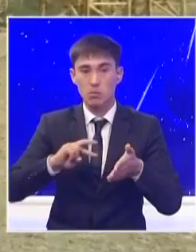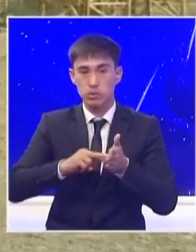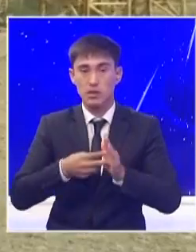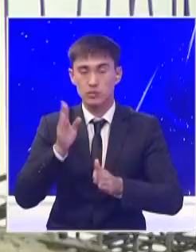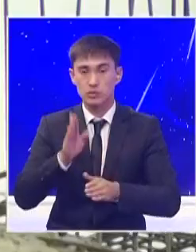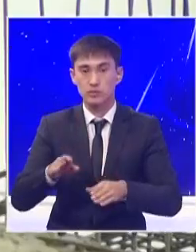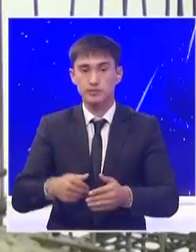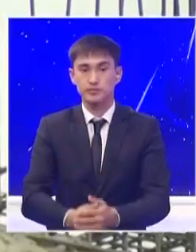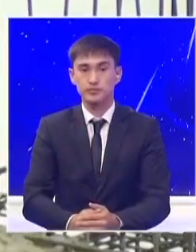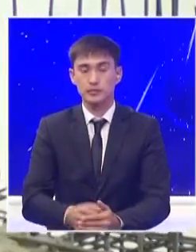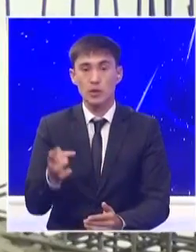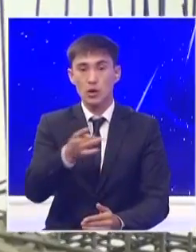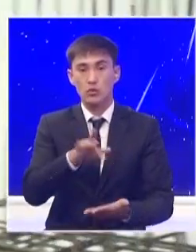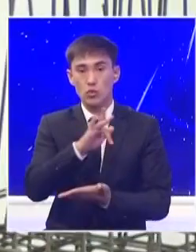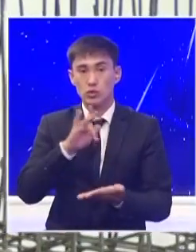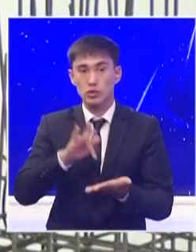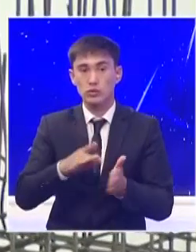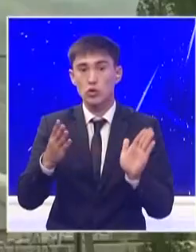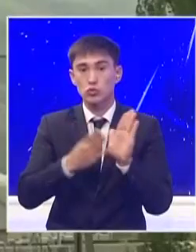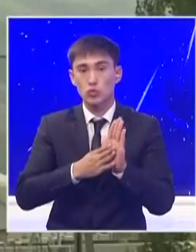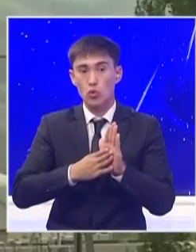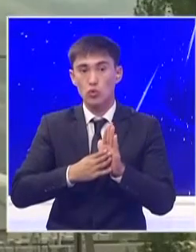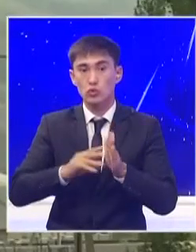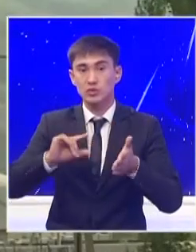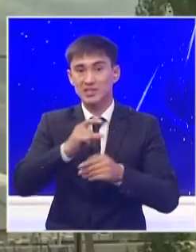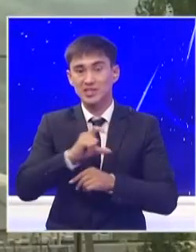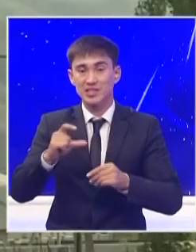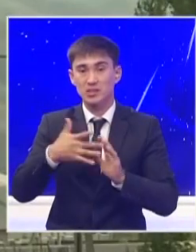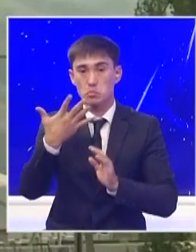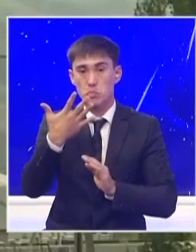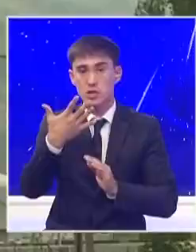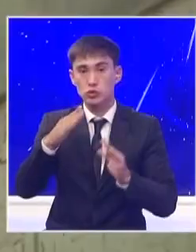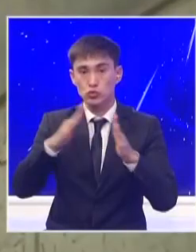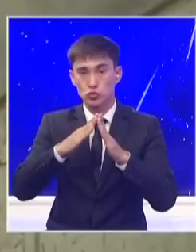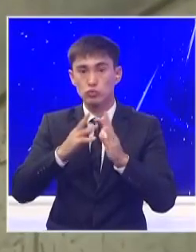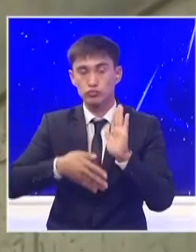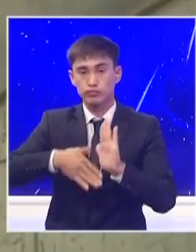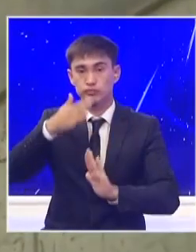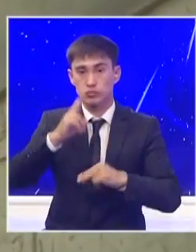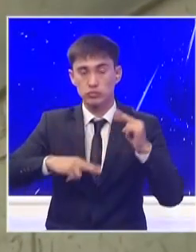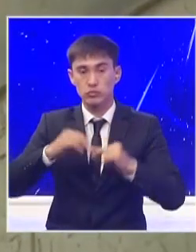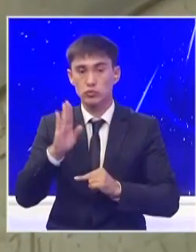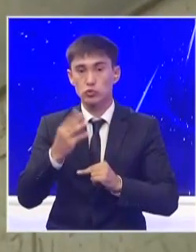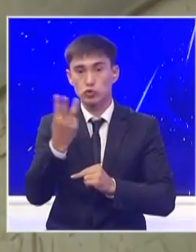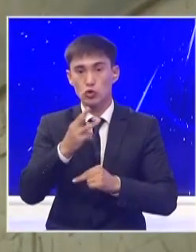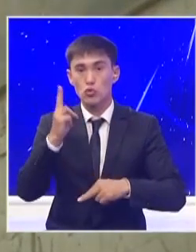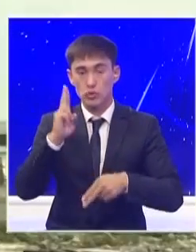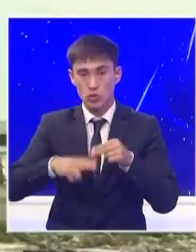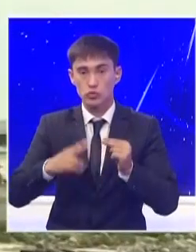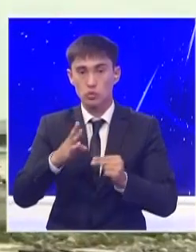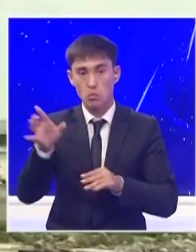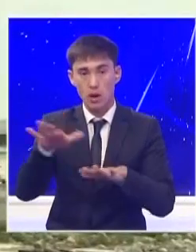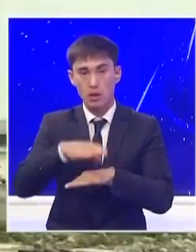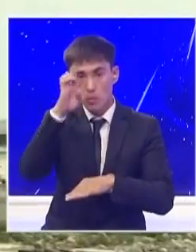отырмыз тапсыруға. Аудан орталығында жалпы 9 қабатты 5 үй бой көтеруде. Оның үшеуі биыл қолданысқа беріледі. Барлығы